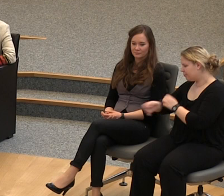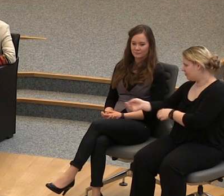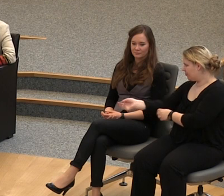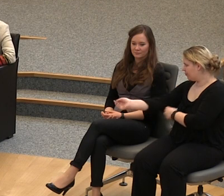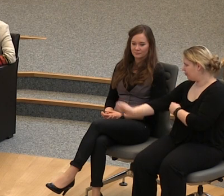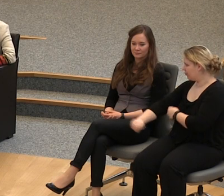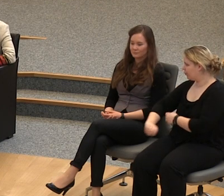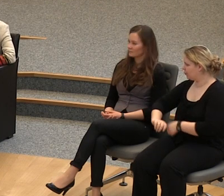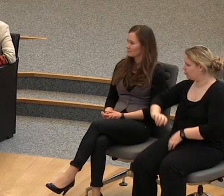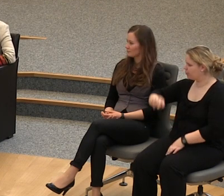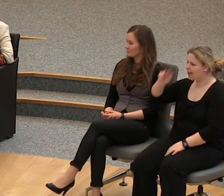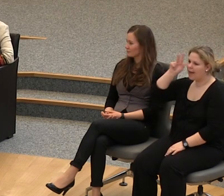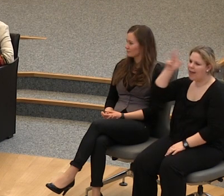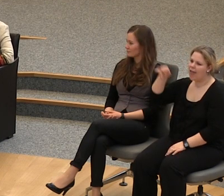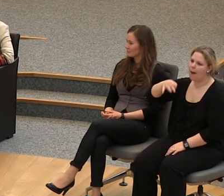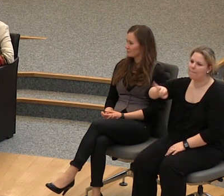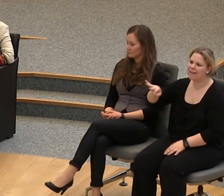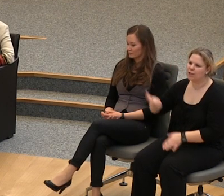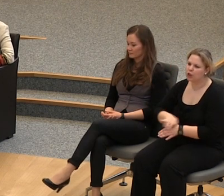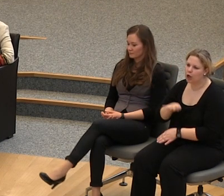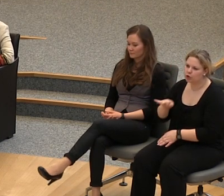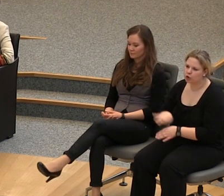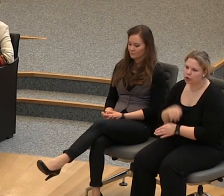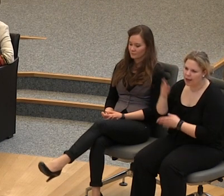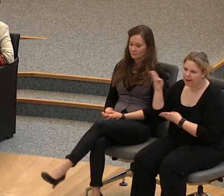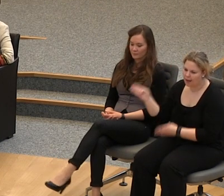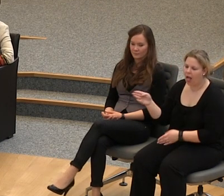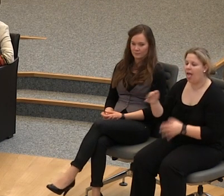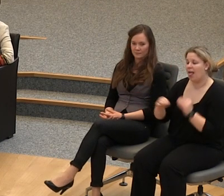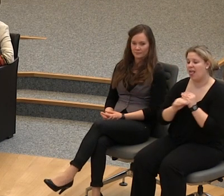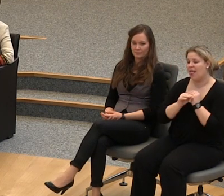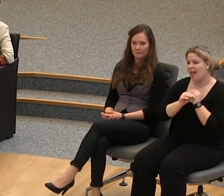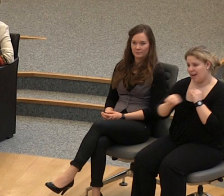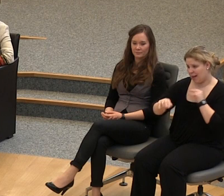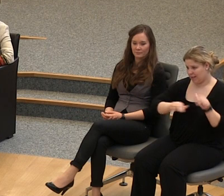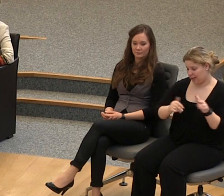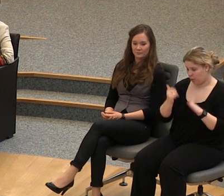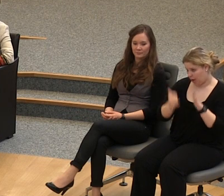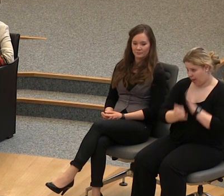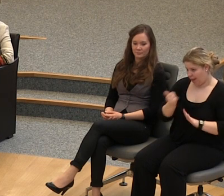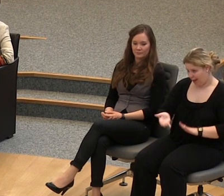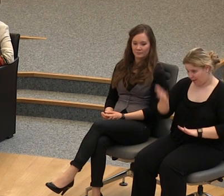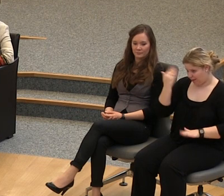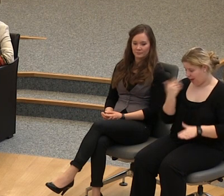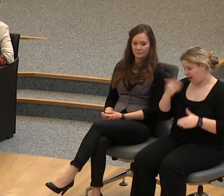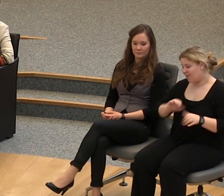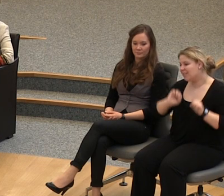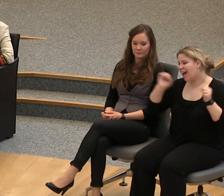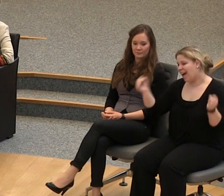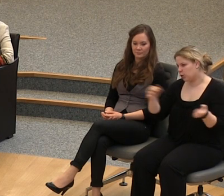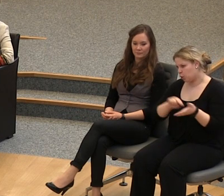Herr Minister Schneider, die Landesregierung hat im letzten Jahr den Aktionsplan